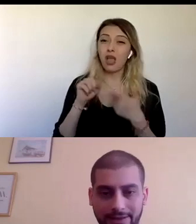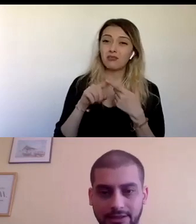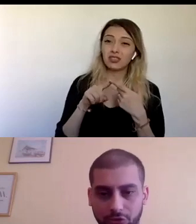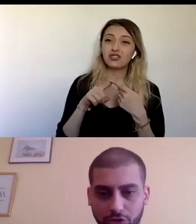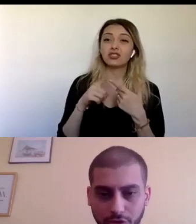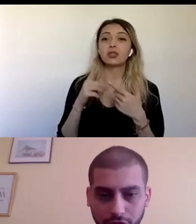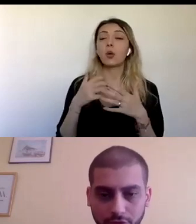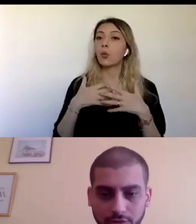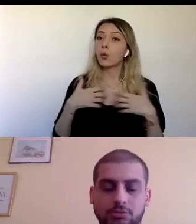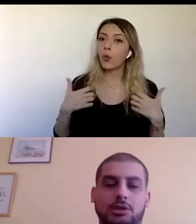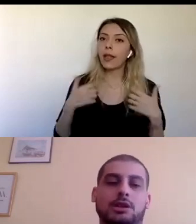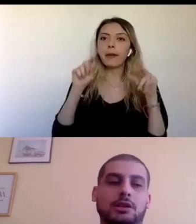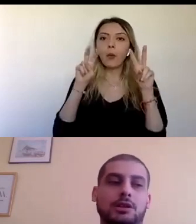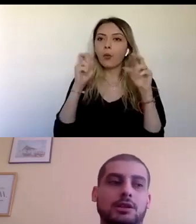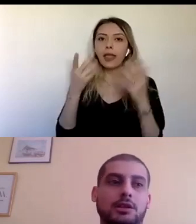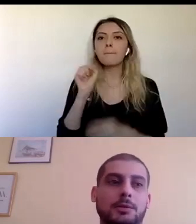güvenliği söz konusu.